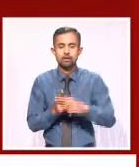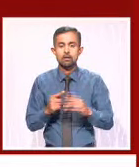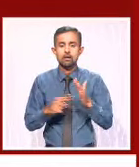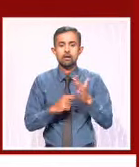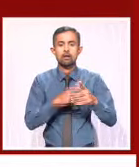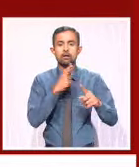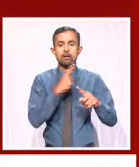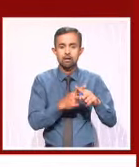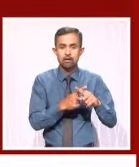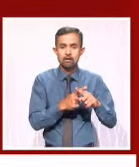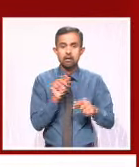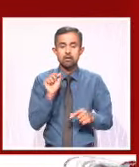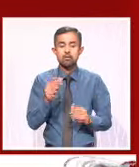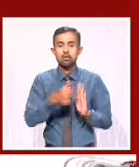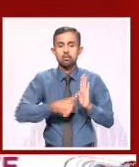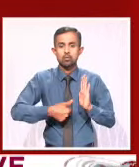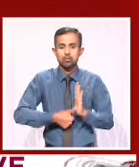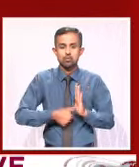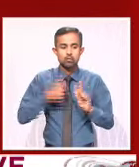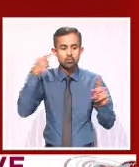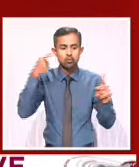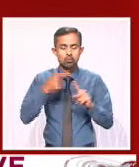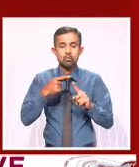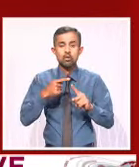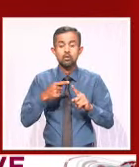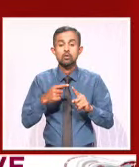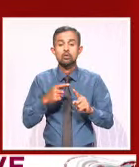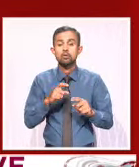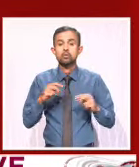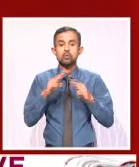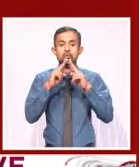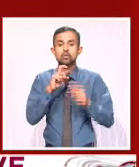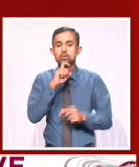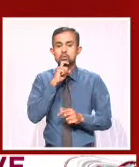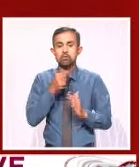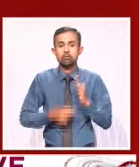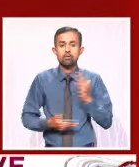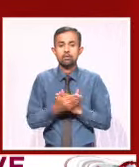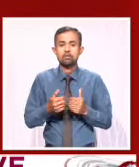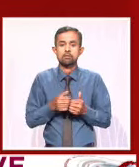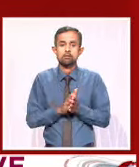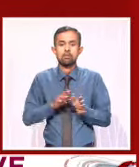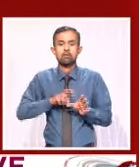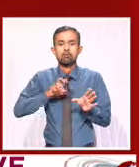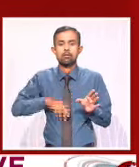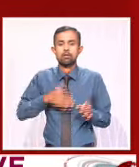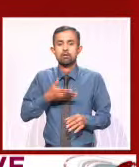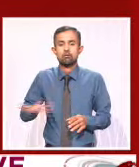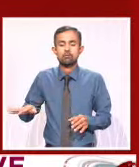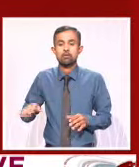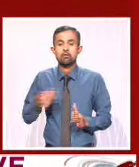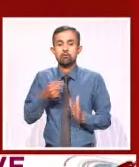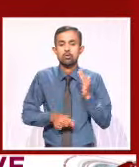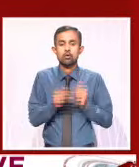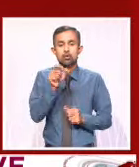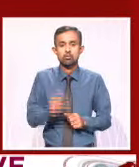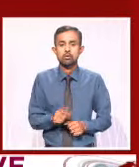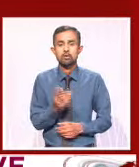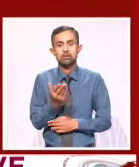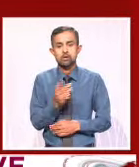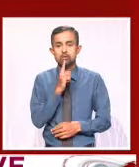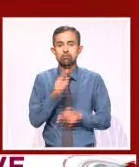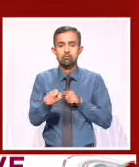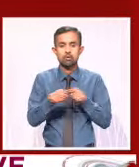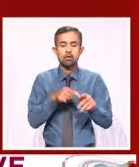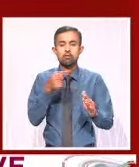බදු සංශෝධනය නැමැති පනත් කැටුම්පත සම්බන්ධයෙන් ශ්‍රේෂ්ඨාධිකරණය හමුවේ ගොනු කර ඇති පෙත්සම ඉල්ලා අස්කර ගන්නා බවට පෙත්සම්කරු විසින් කරන ලද ඉල්ලීමට